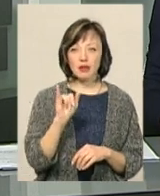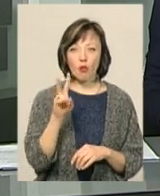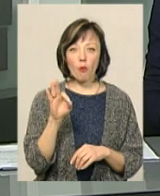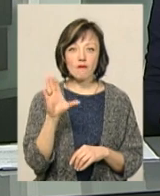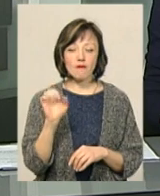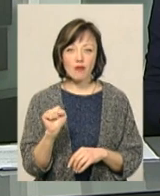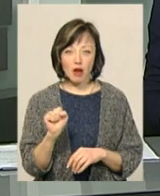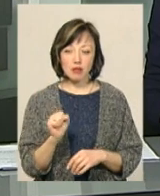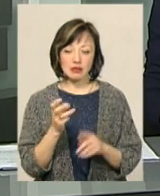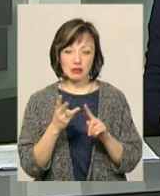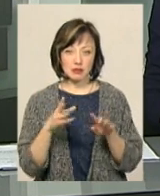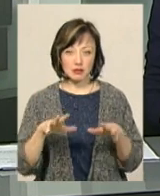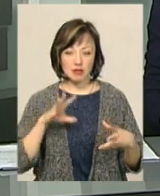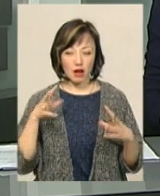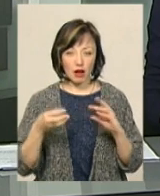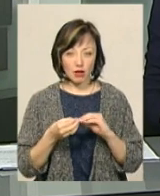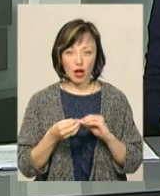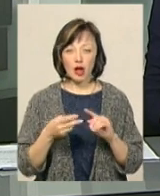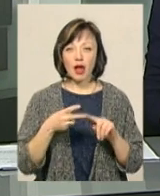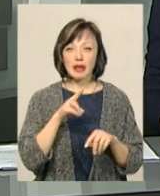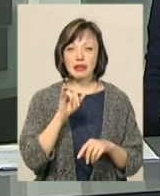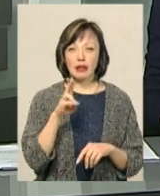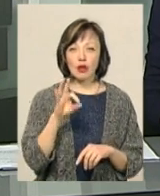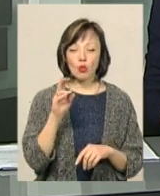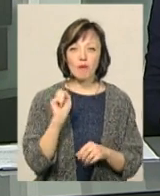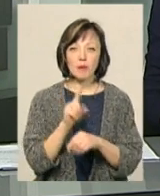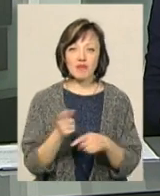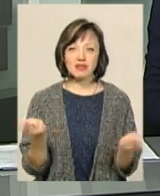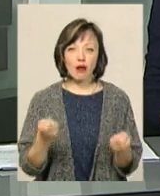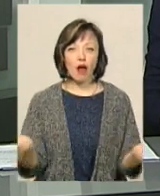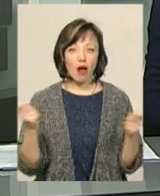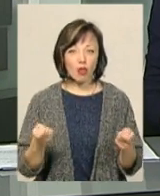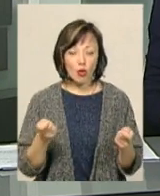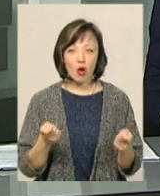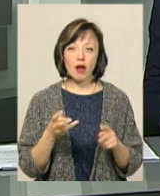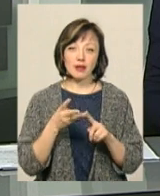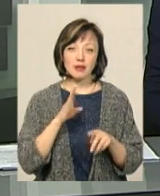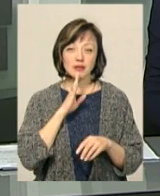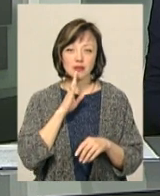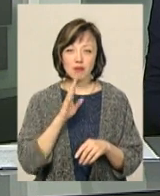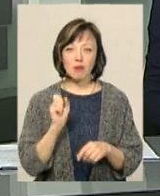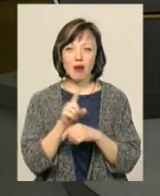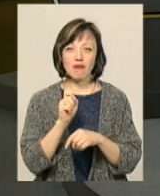призеркою в загальному заліку, Діана Діденка – у вправах зі скакалкою, Анастасія Будяй – у вправах